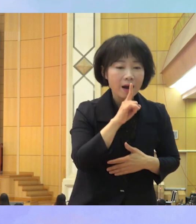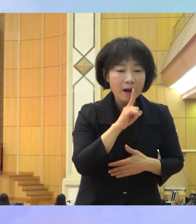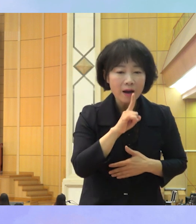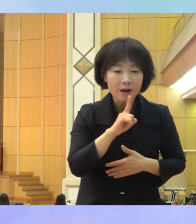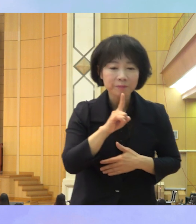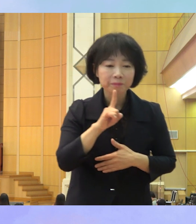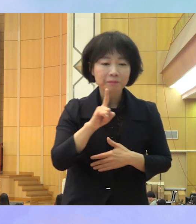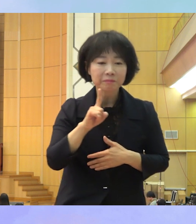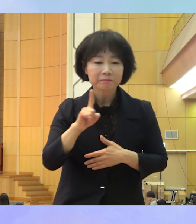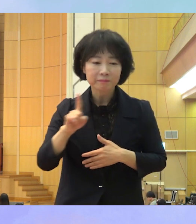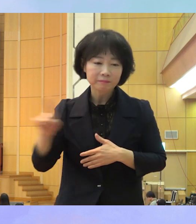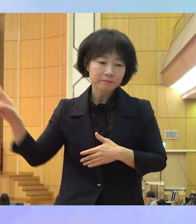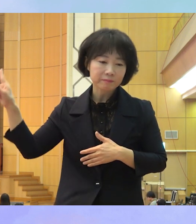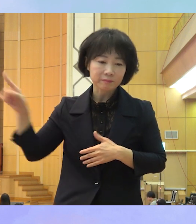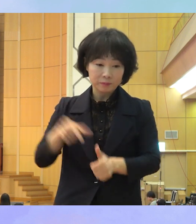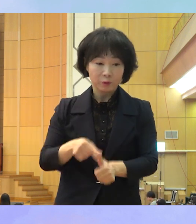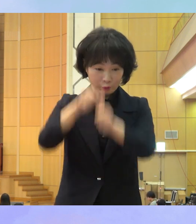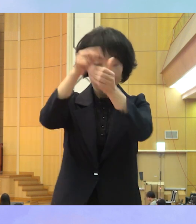넘어가리라.